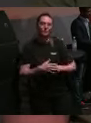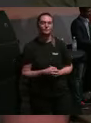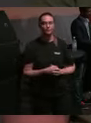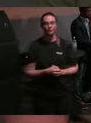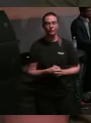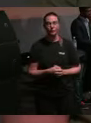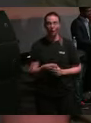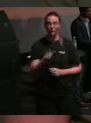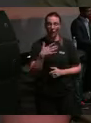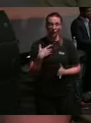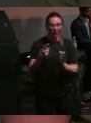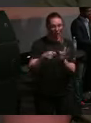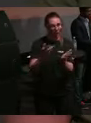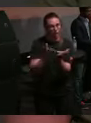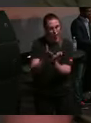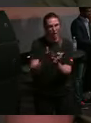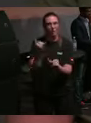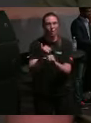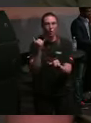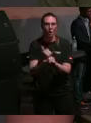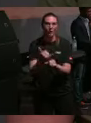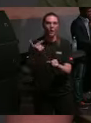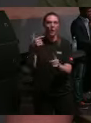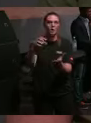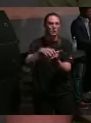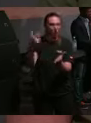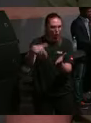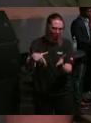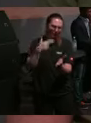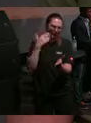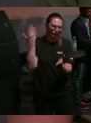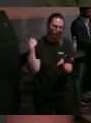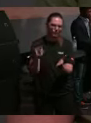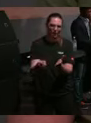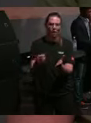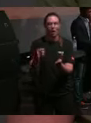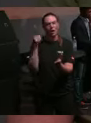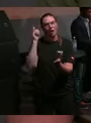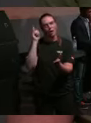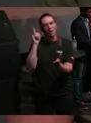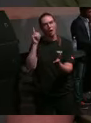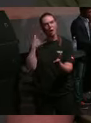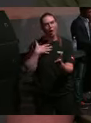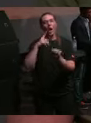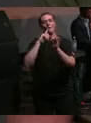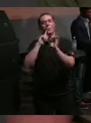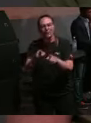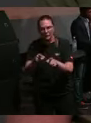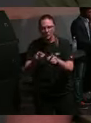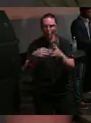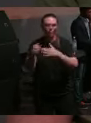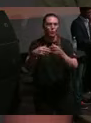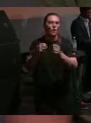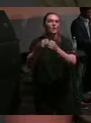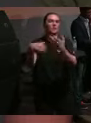man helt spesifikke krav om hvordan Statoil da, som det heter da, skulle oppfylle sine forpliktelser for at her bygger man samfunn.